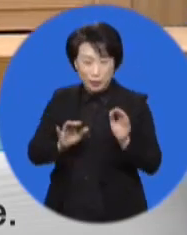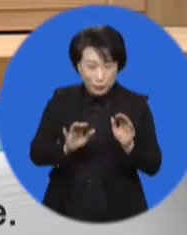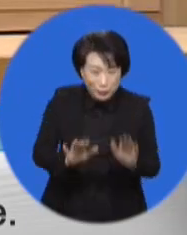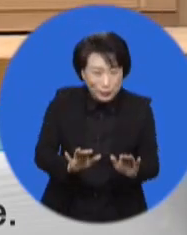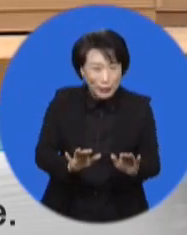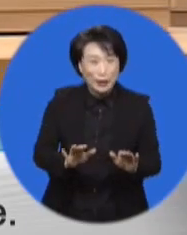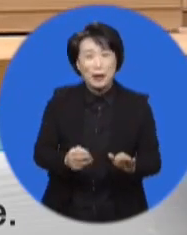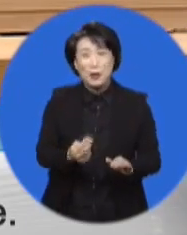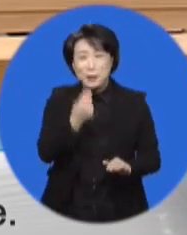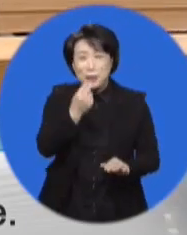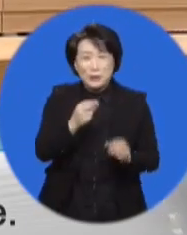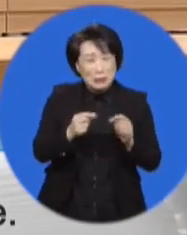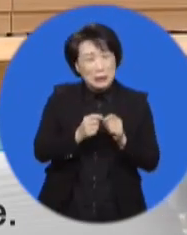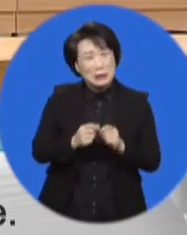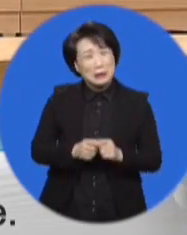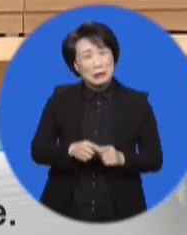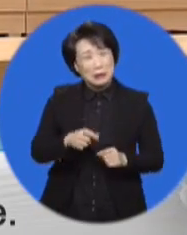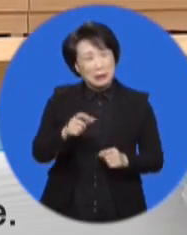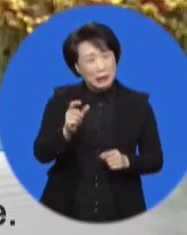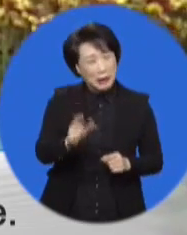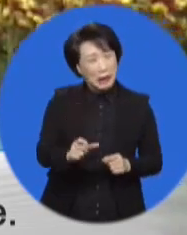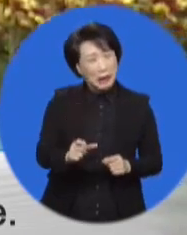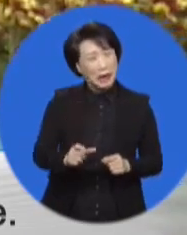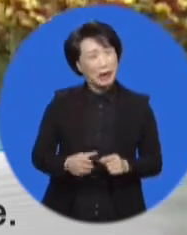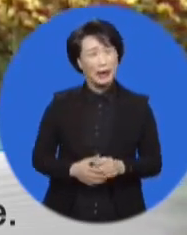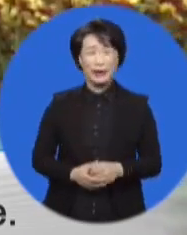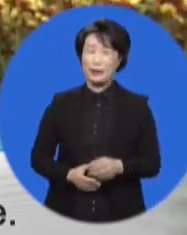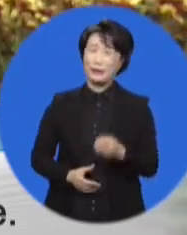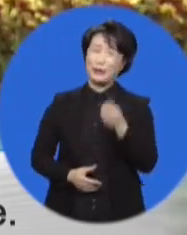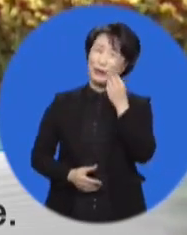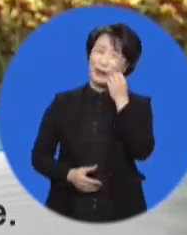이렇게 목숨이 찔긴 게 아니라